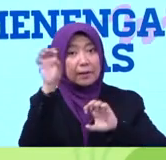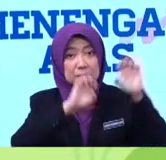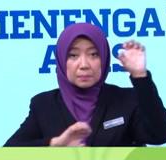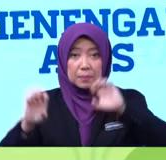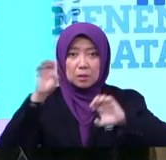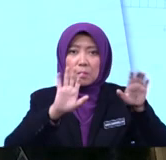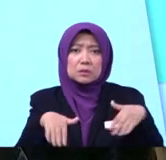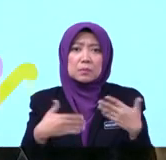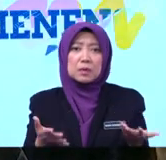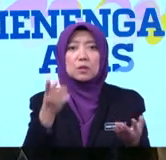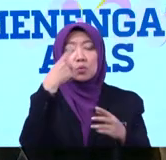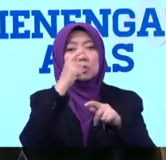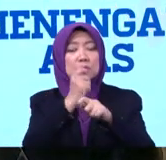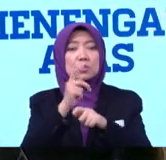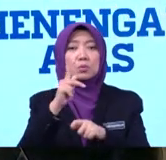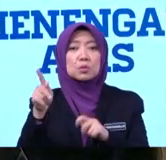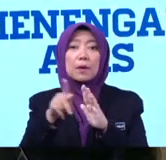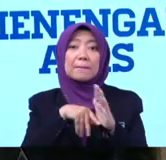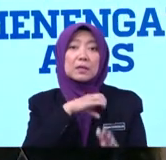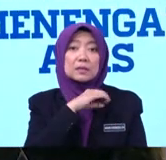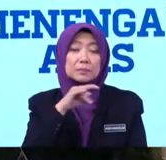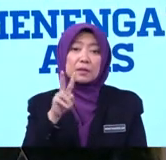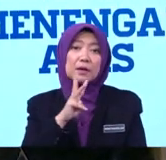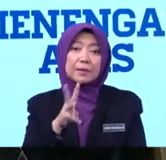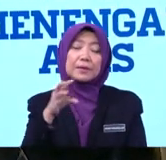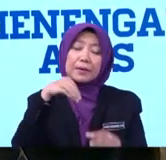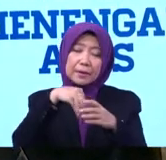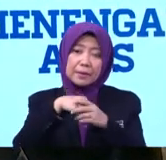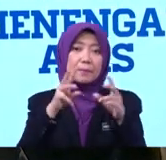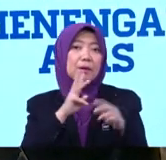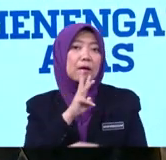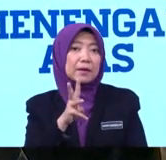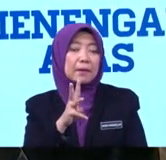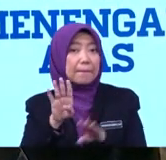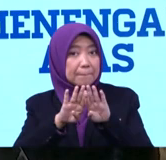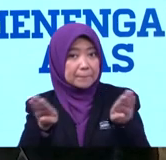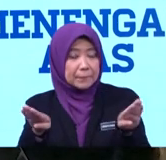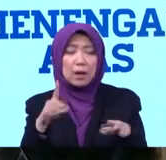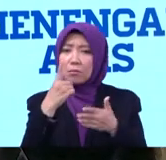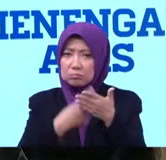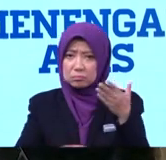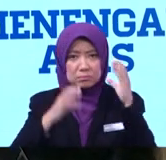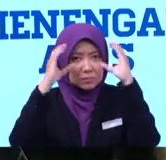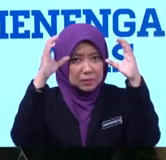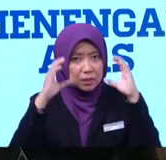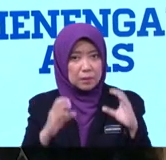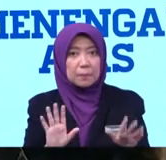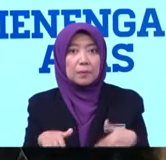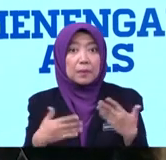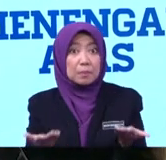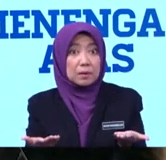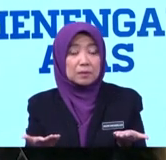tahap pencemaran air dalam sampel ayam belainan ape caranya Bagaimana